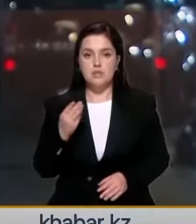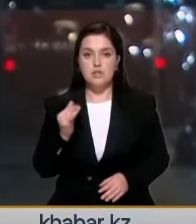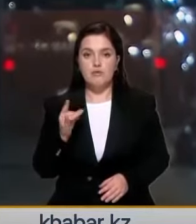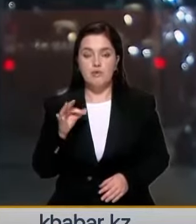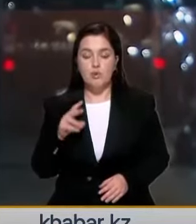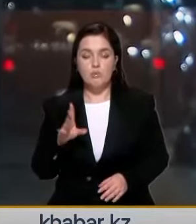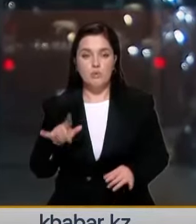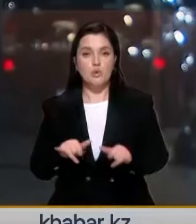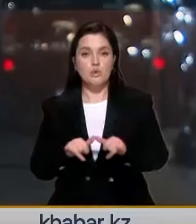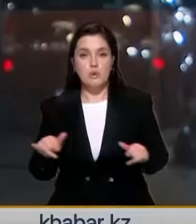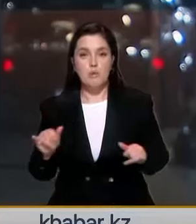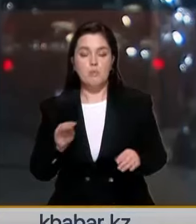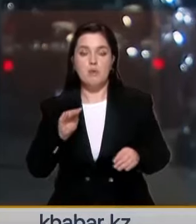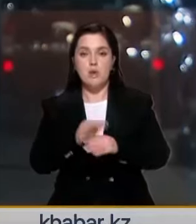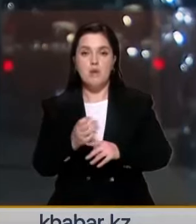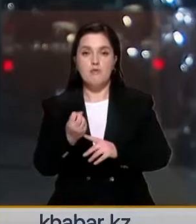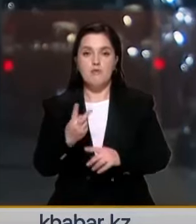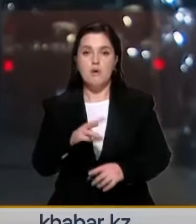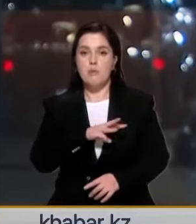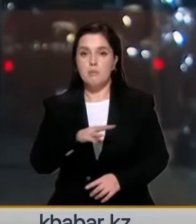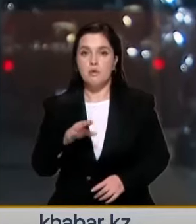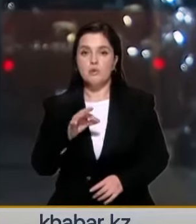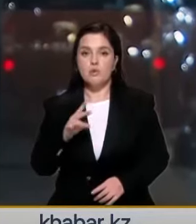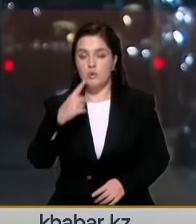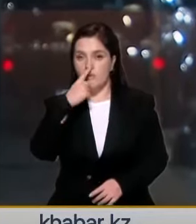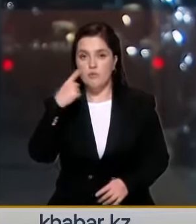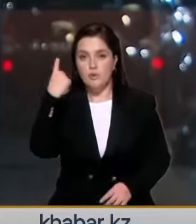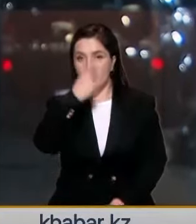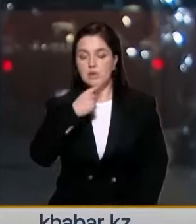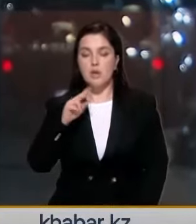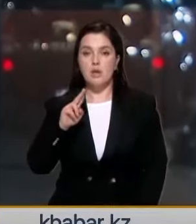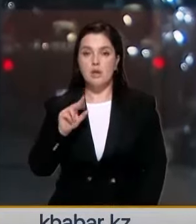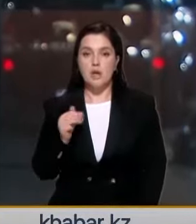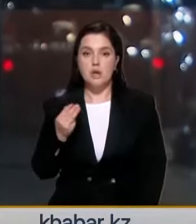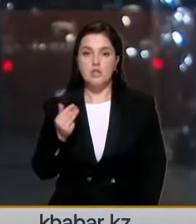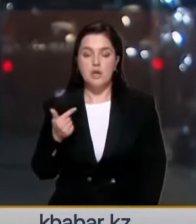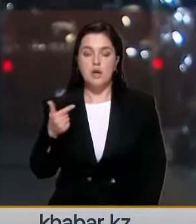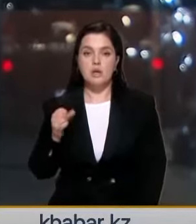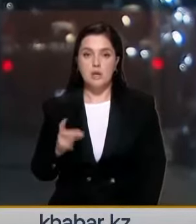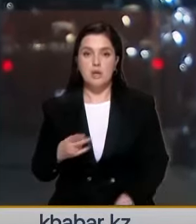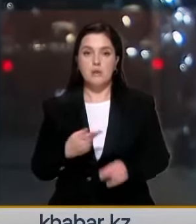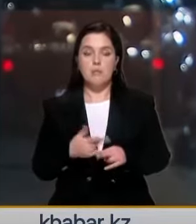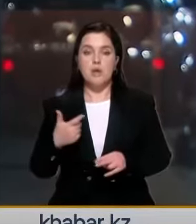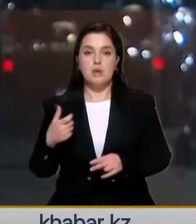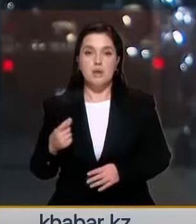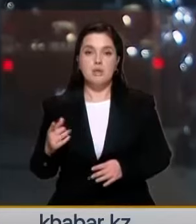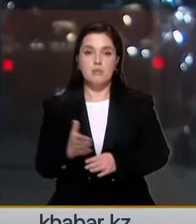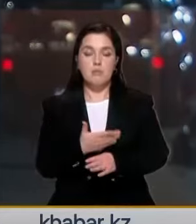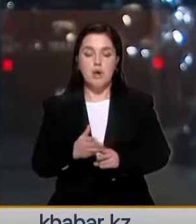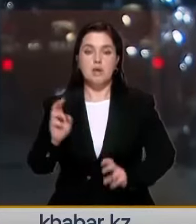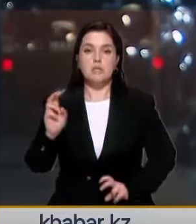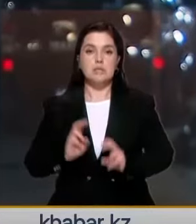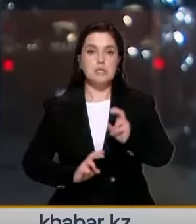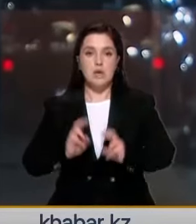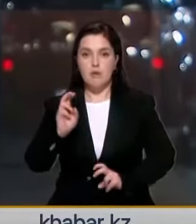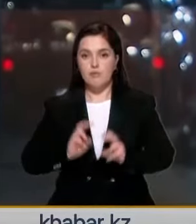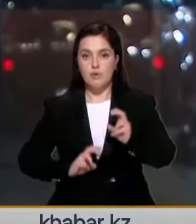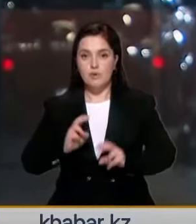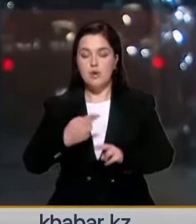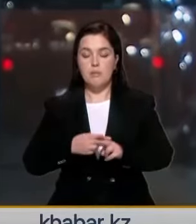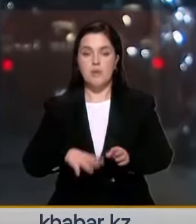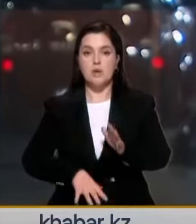прирост добычи на 12 млн тонн в год на кашаган и чиганаки строятся газоперерабатывающие заводы в целом